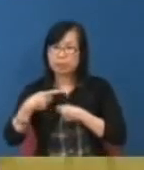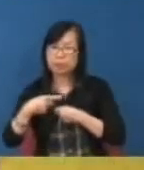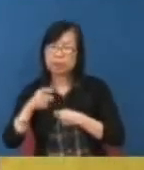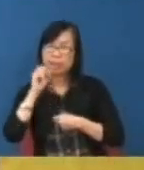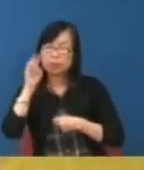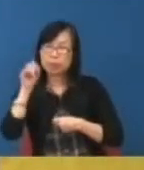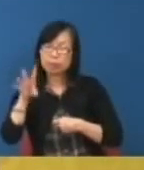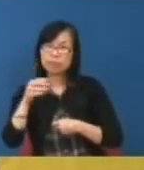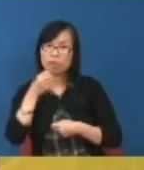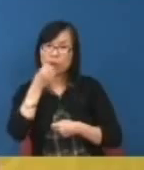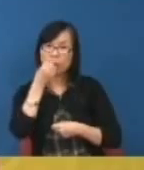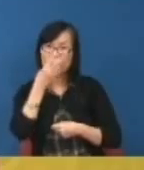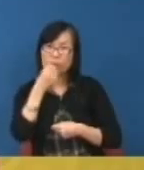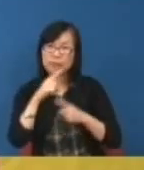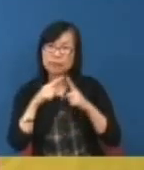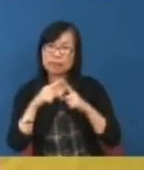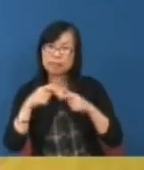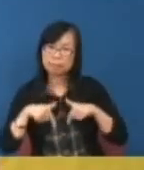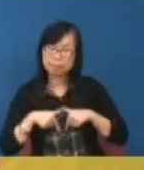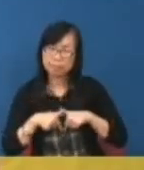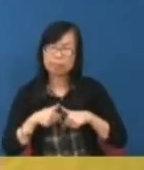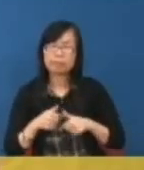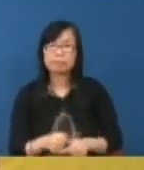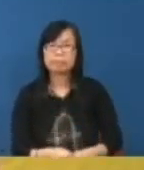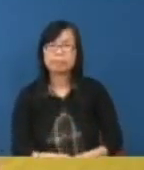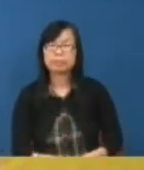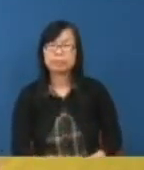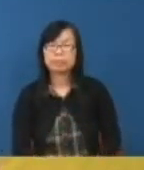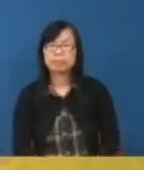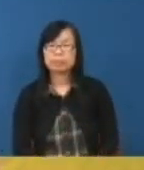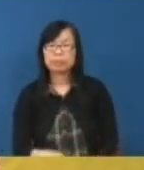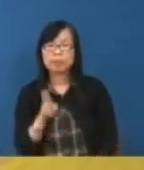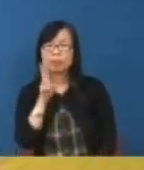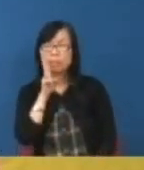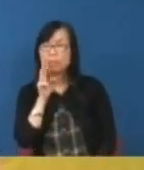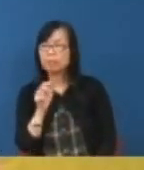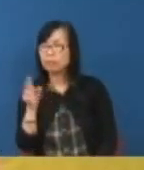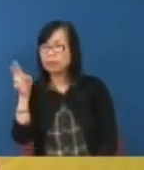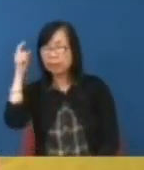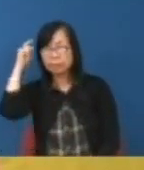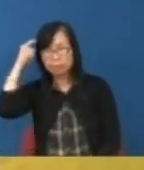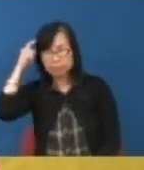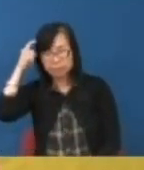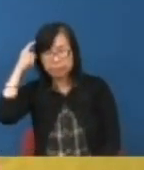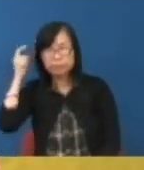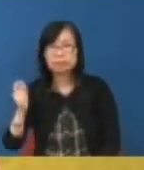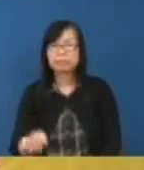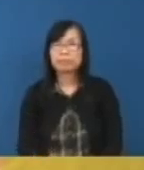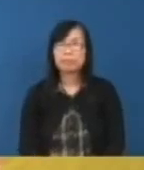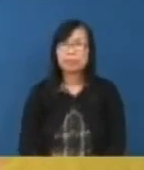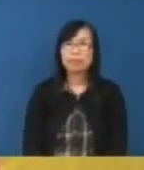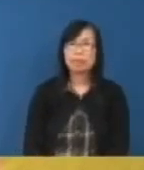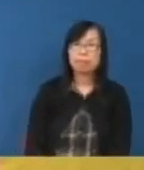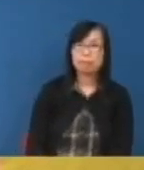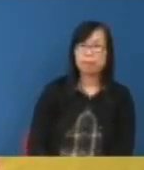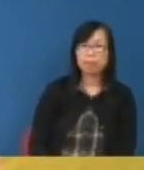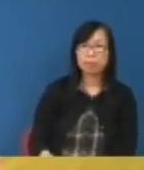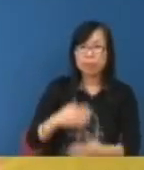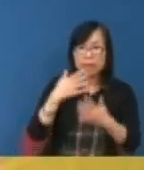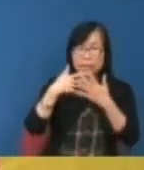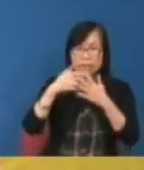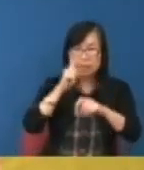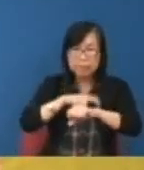講到另一種香港人心態咧，就係好直接諗到就係話其實佢對時事都係一知